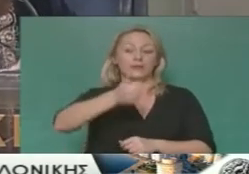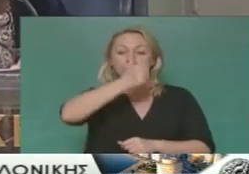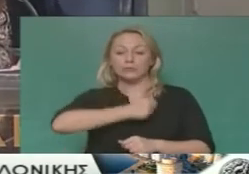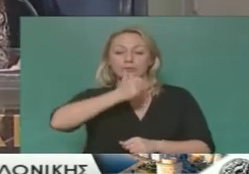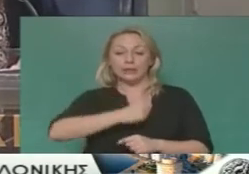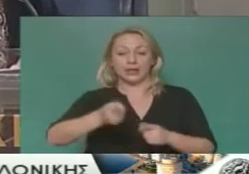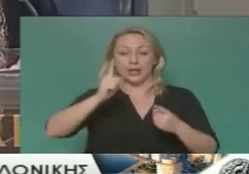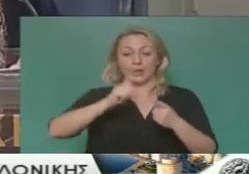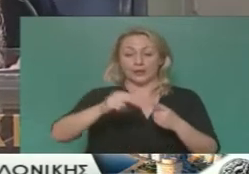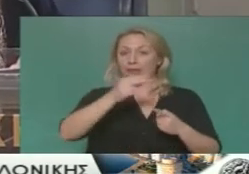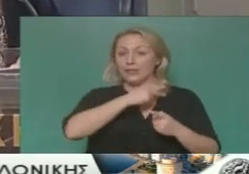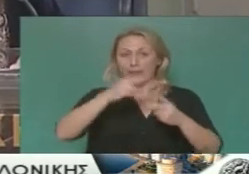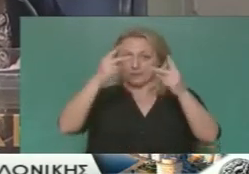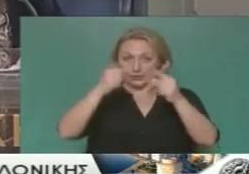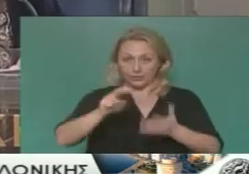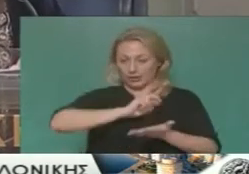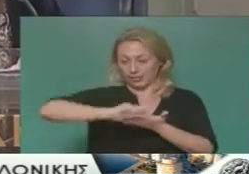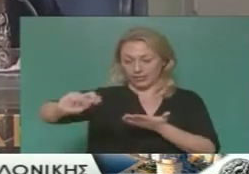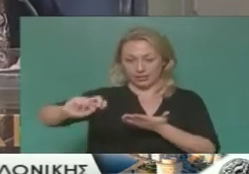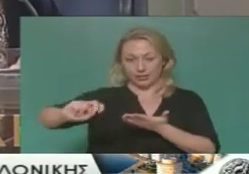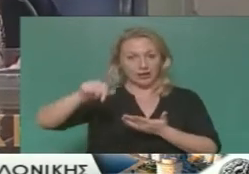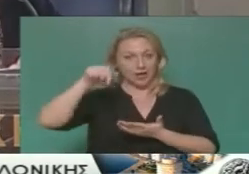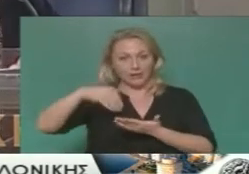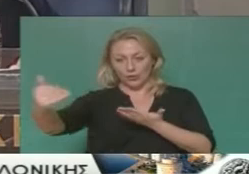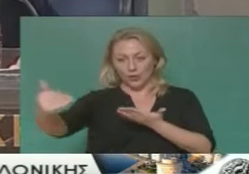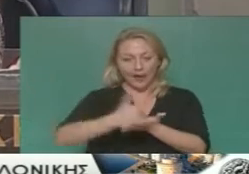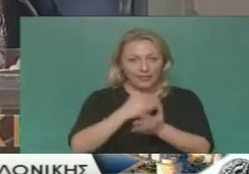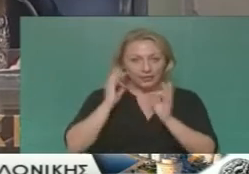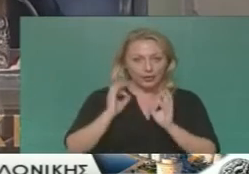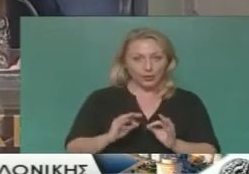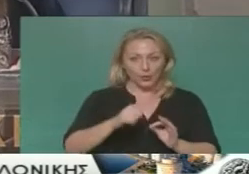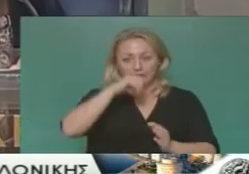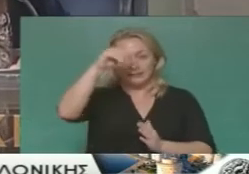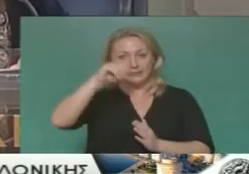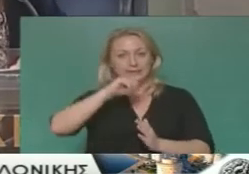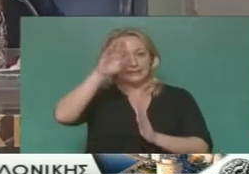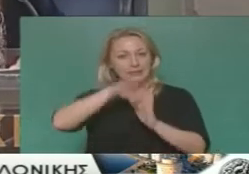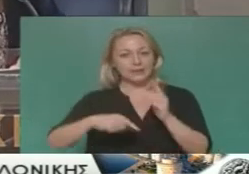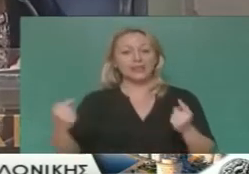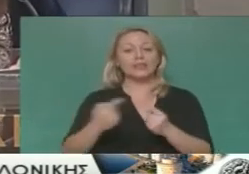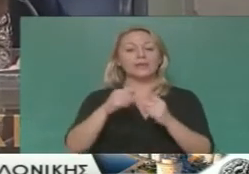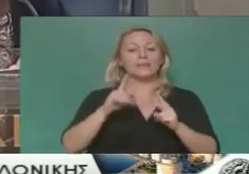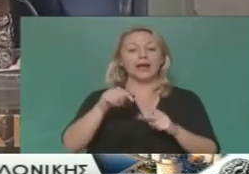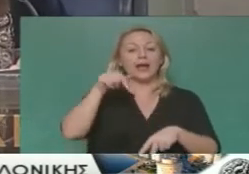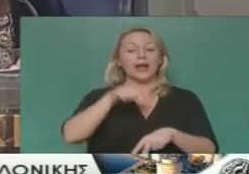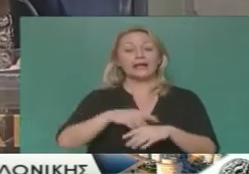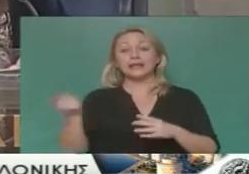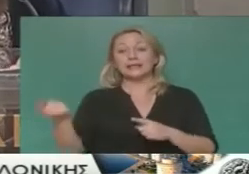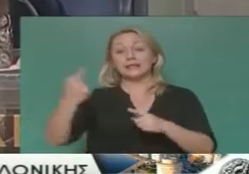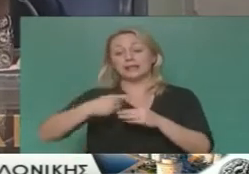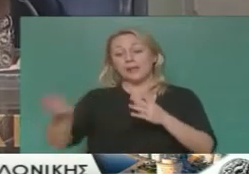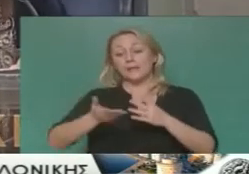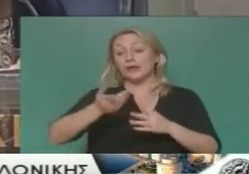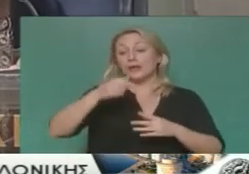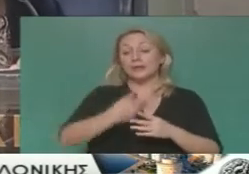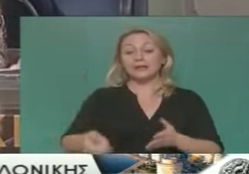την αφαίρεση της μικρής μας περιουσίας, κόντρα σε κάθε δίκαιο και σύνταγμα. Αφετέρου, γιατί ως μικρομεσαίοι